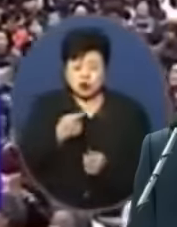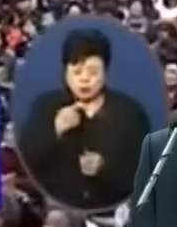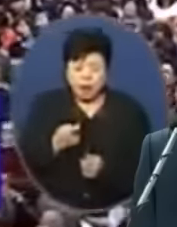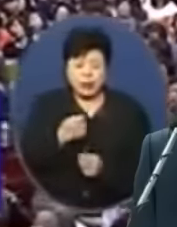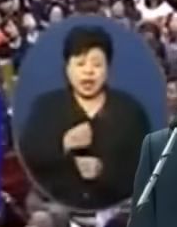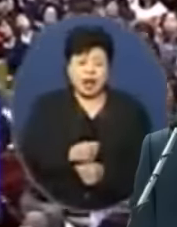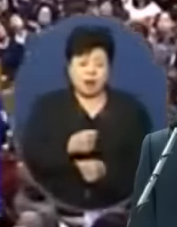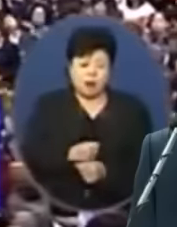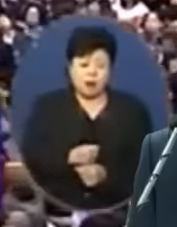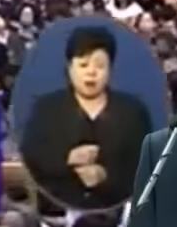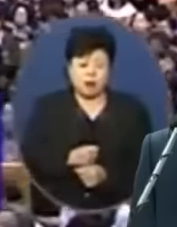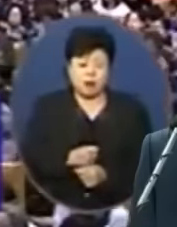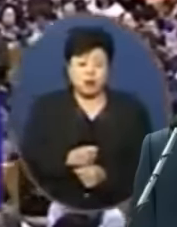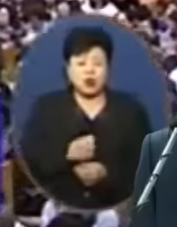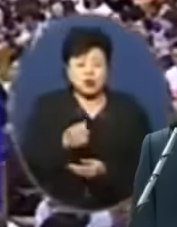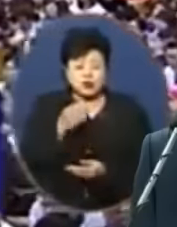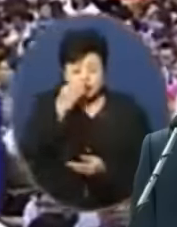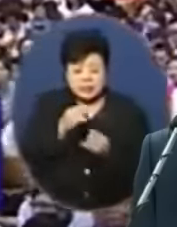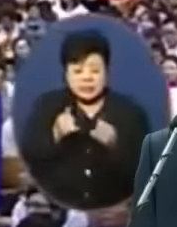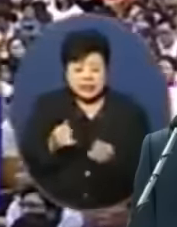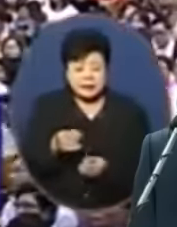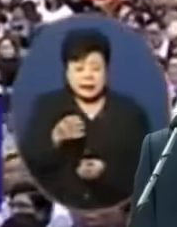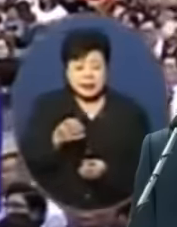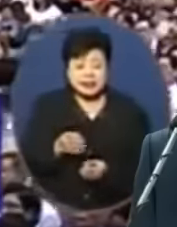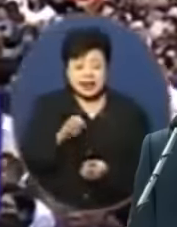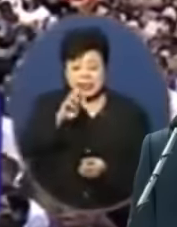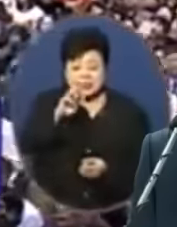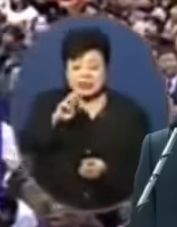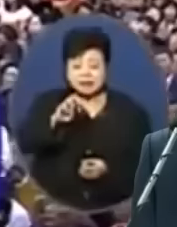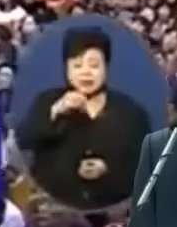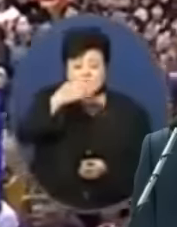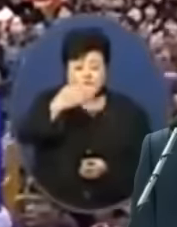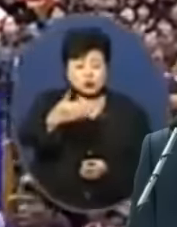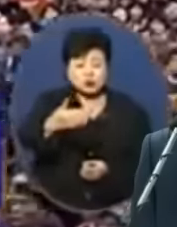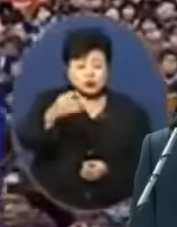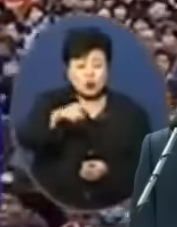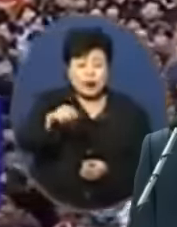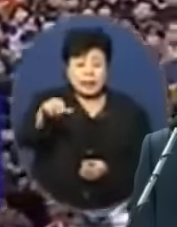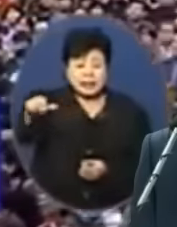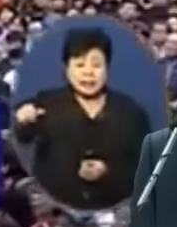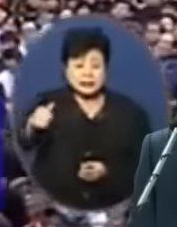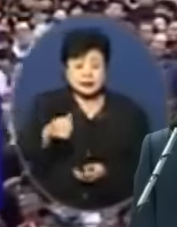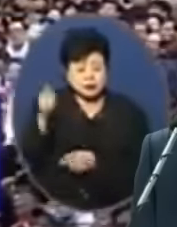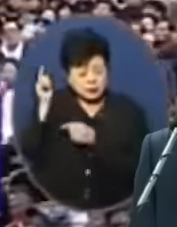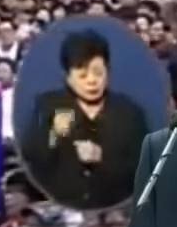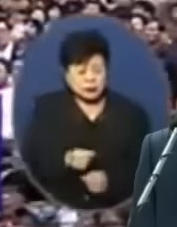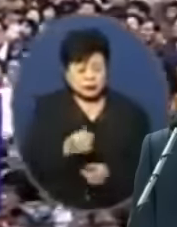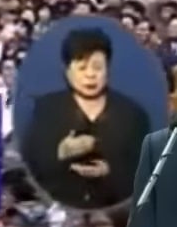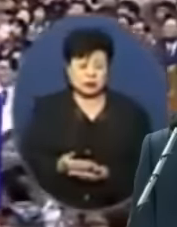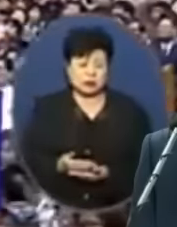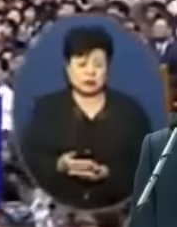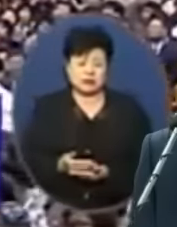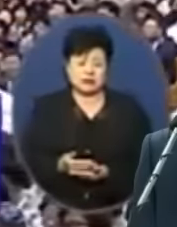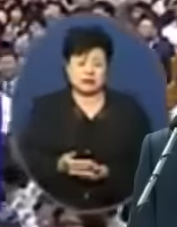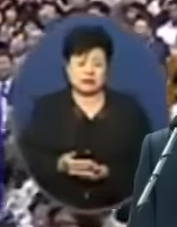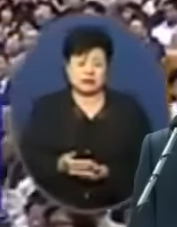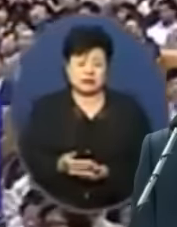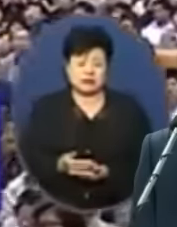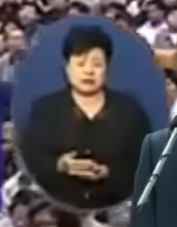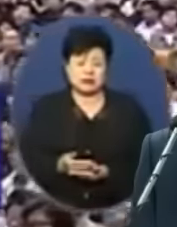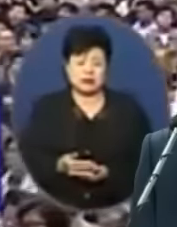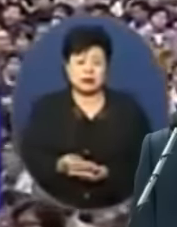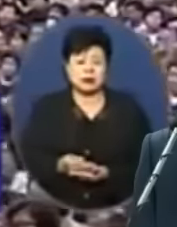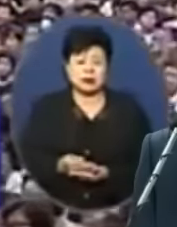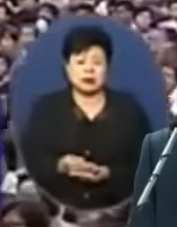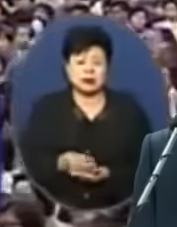죽을 뻔하였으니 유대인들에게 40에 하나 감한 매를 다섯 번 맞았으며 세상에